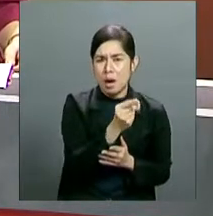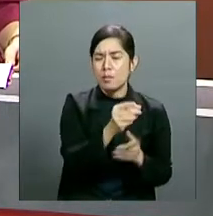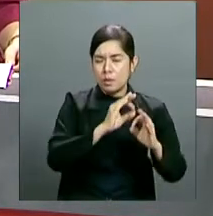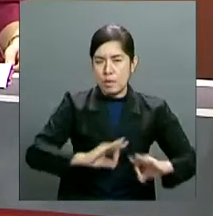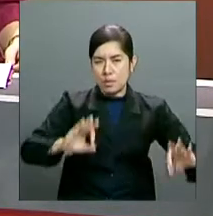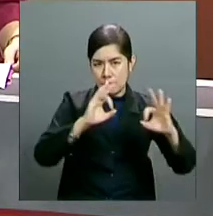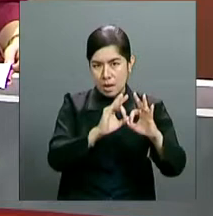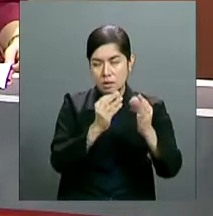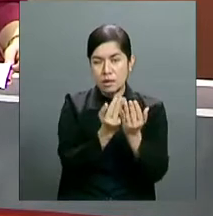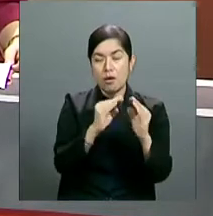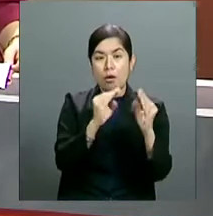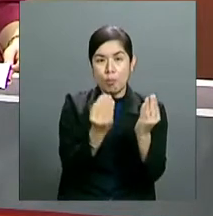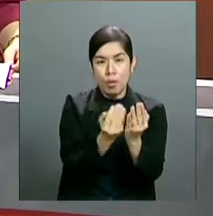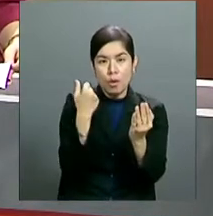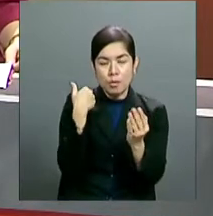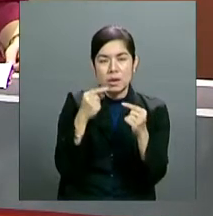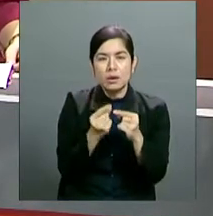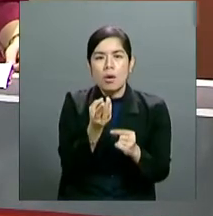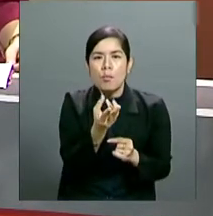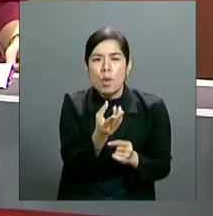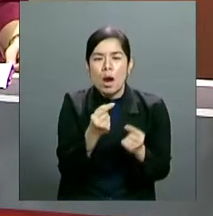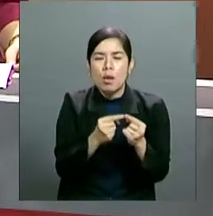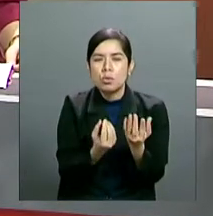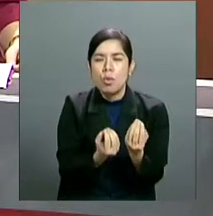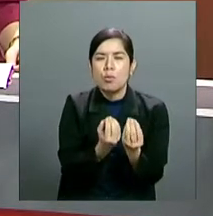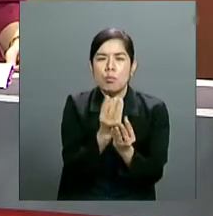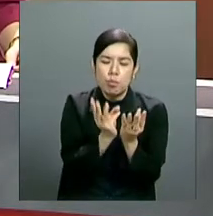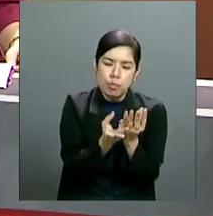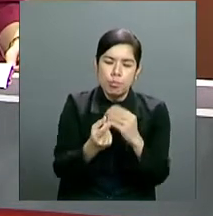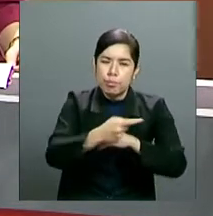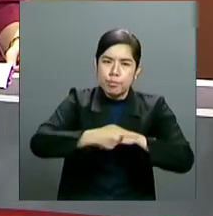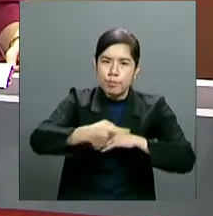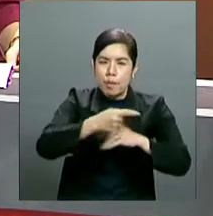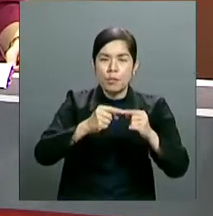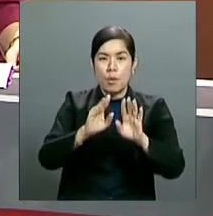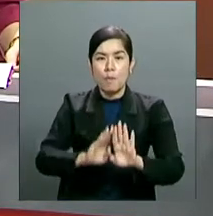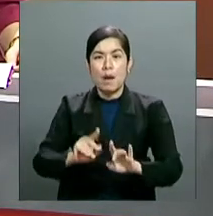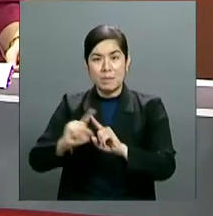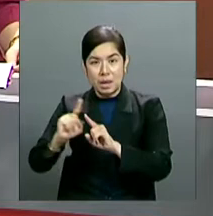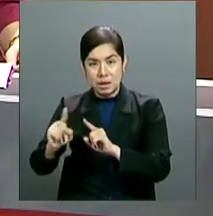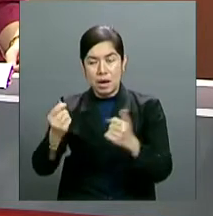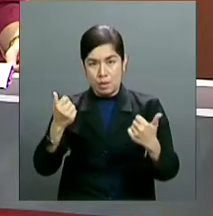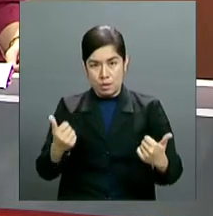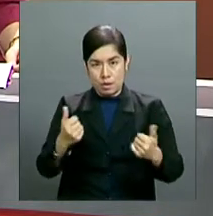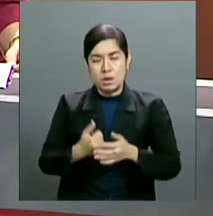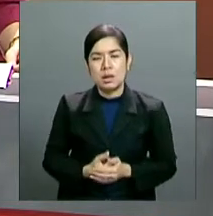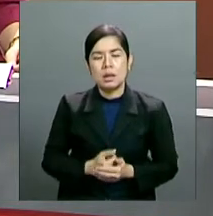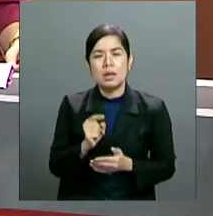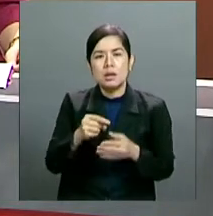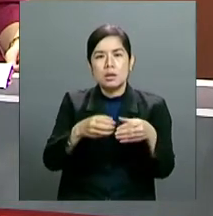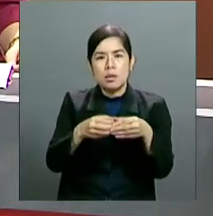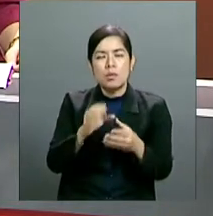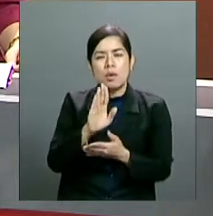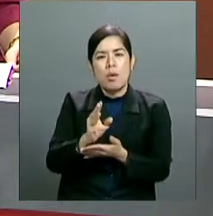ในครอบครัวก็จะมีการปลูกข้าวหลายสายพันธุ์ค่ะซึ่งวันนี้เจนสิริพอเตอร์คณะสารสนเทศและการสื่อสารมหาวิทยาลัยรา